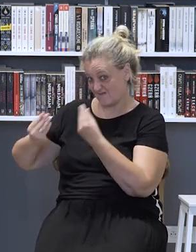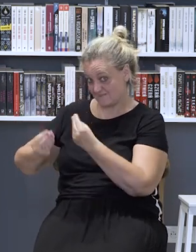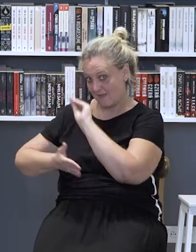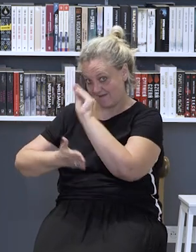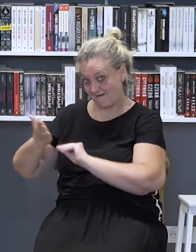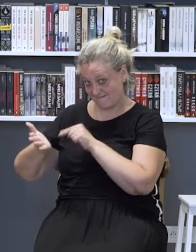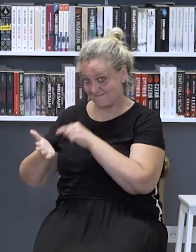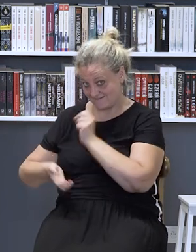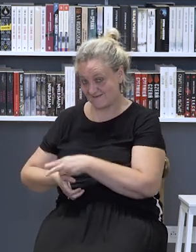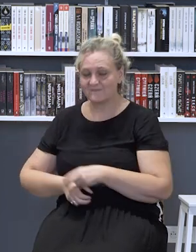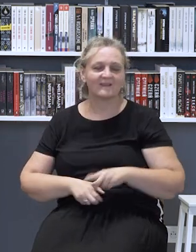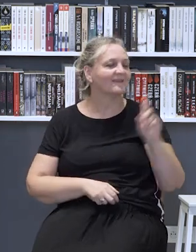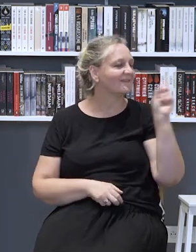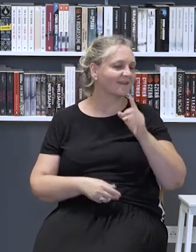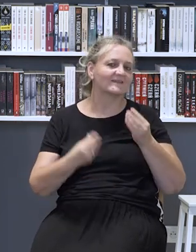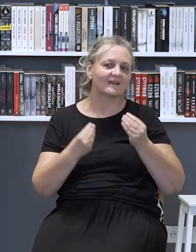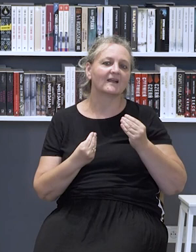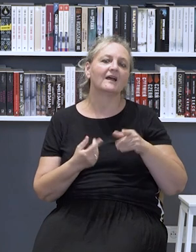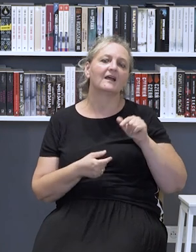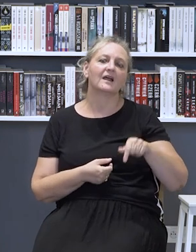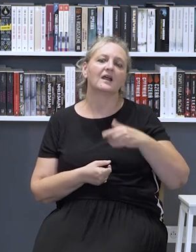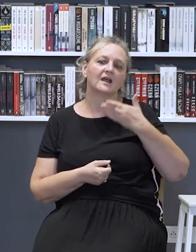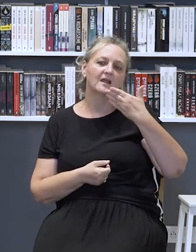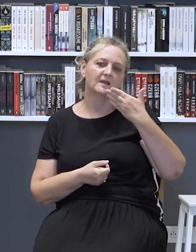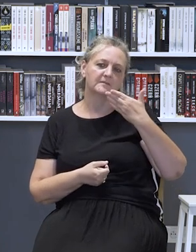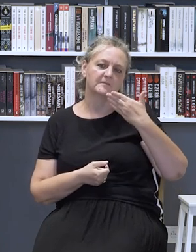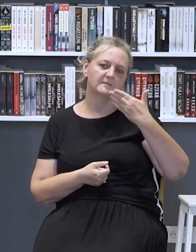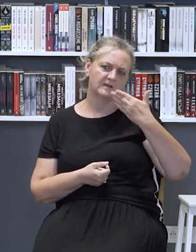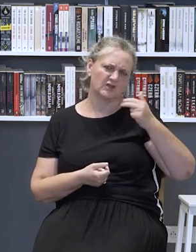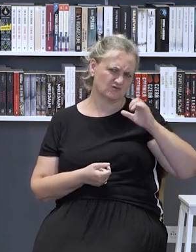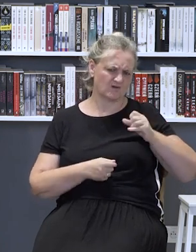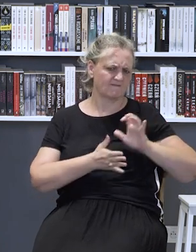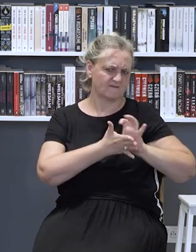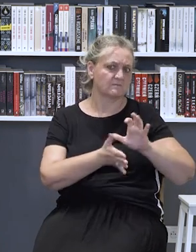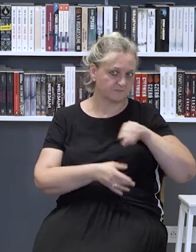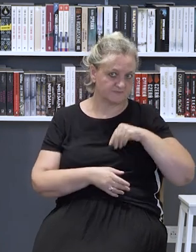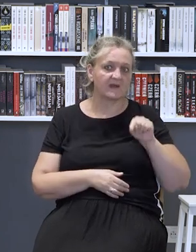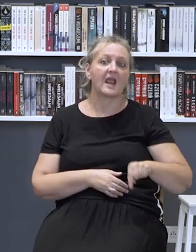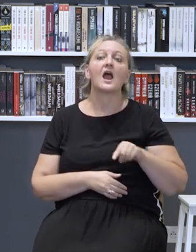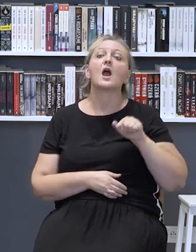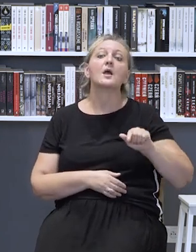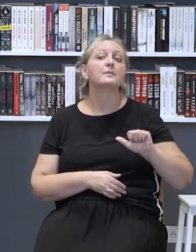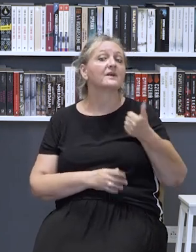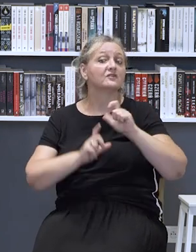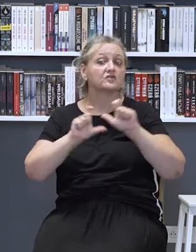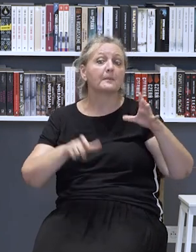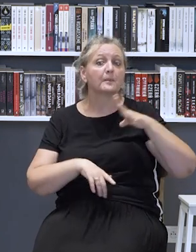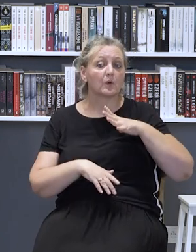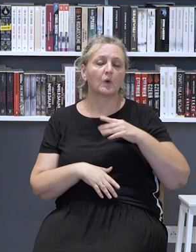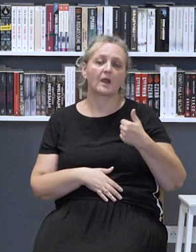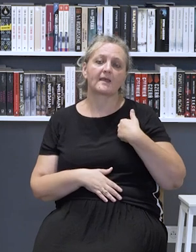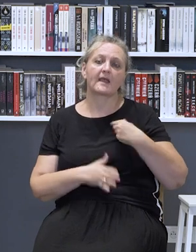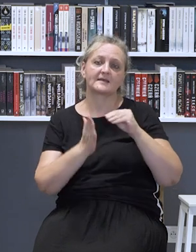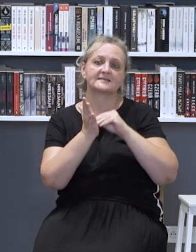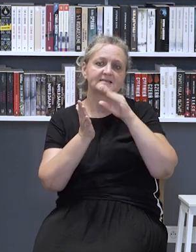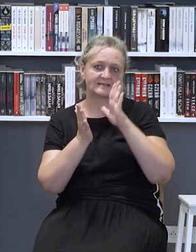doskonałe jest to, że Nisza zdecydowała się to wydać jednak. Pierwszy moment był taki, że zapisałam się